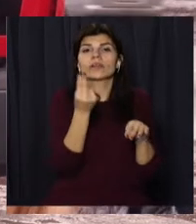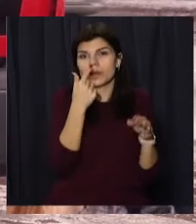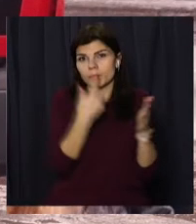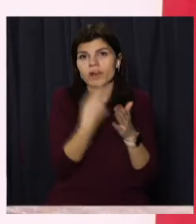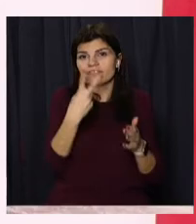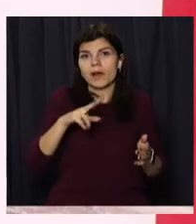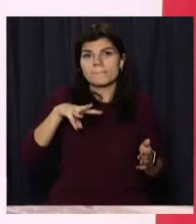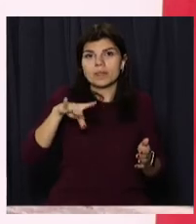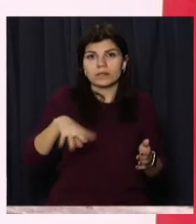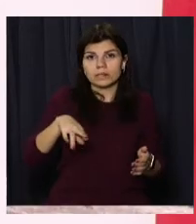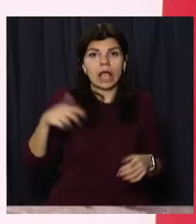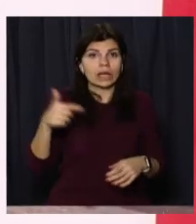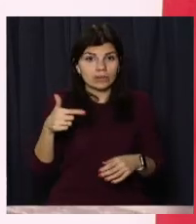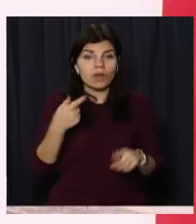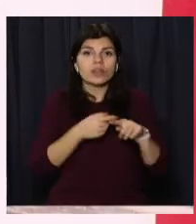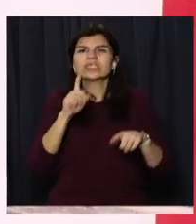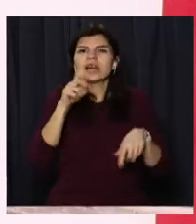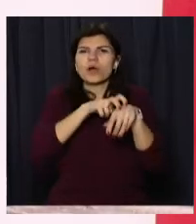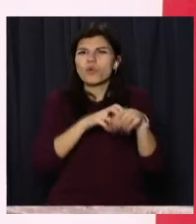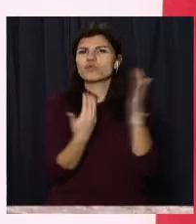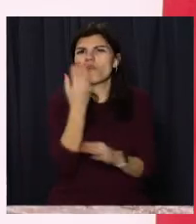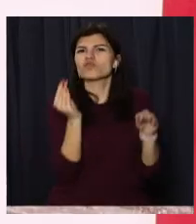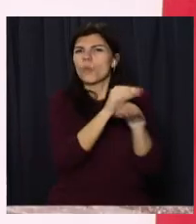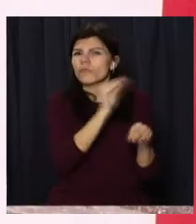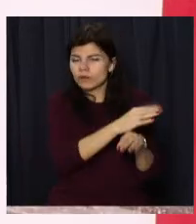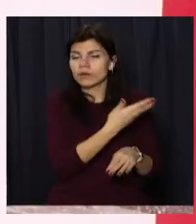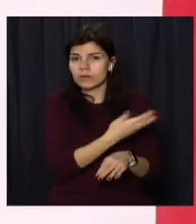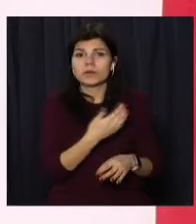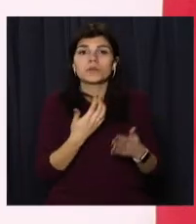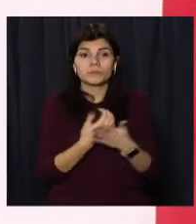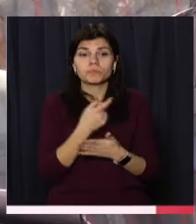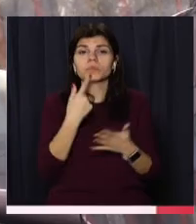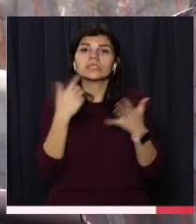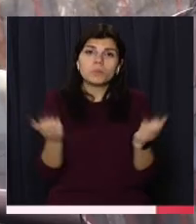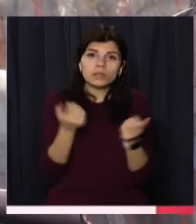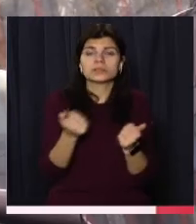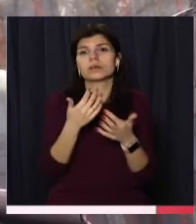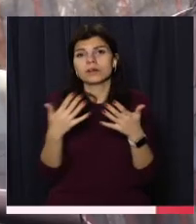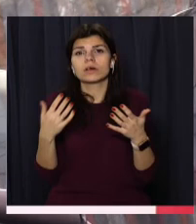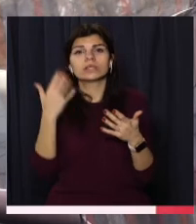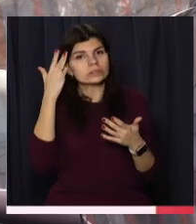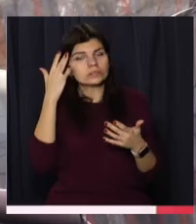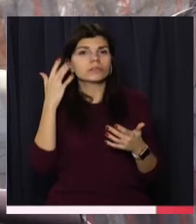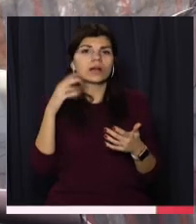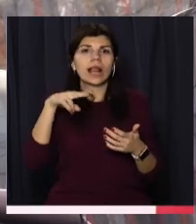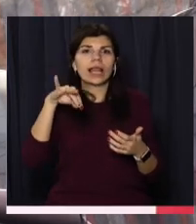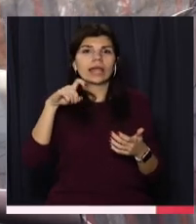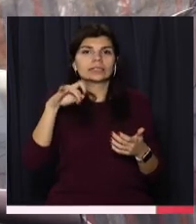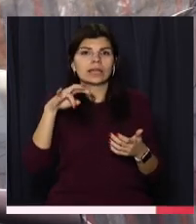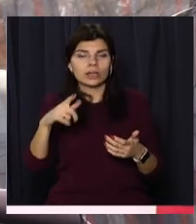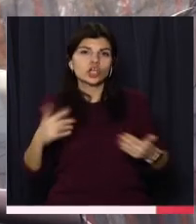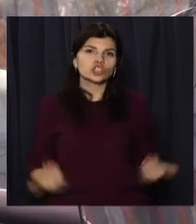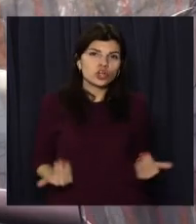додатково надійшло понад 2 мільярди гривень. Крім того, з лютого в країні відновлять право поліцейських та рятувальників на